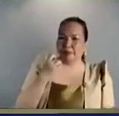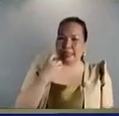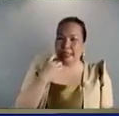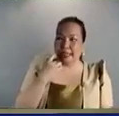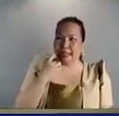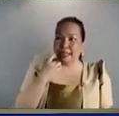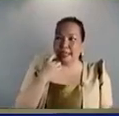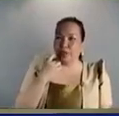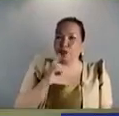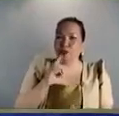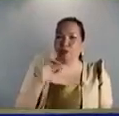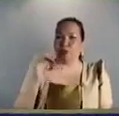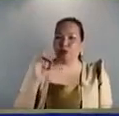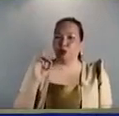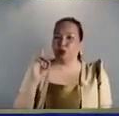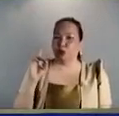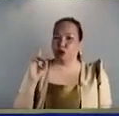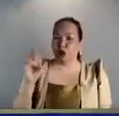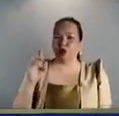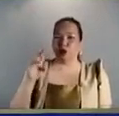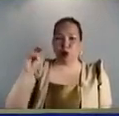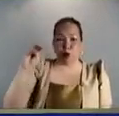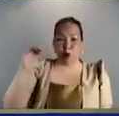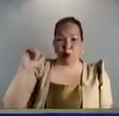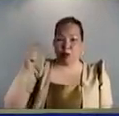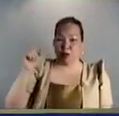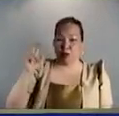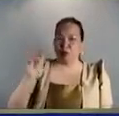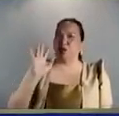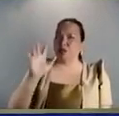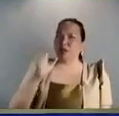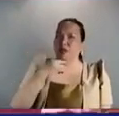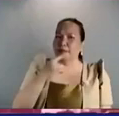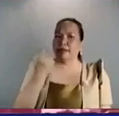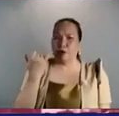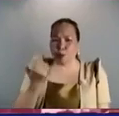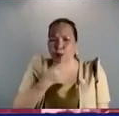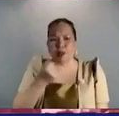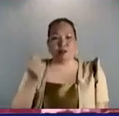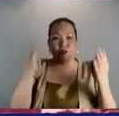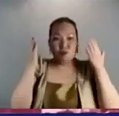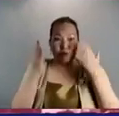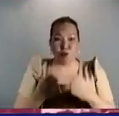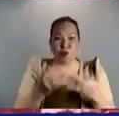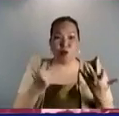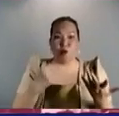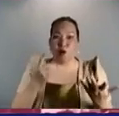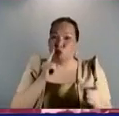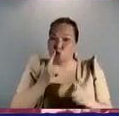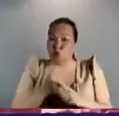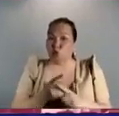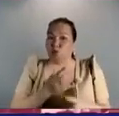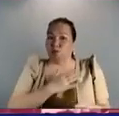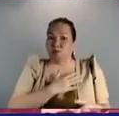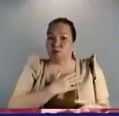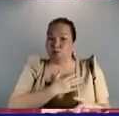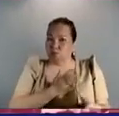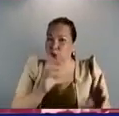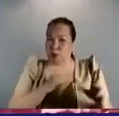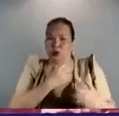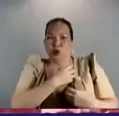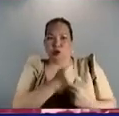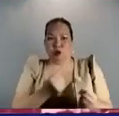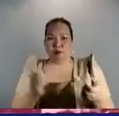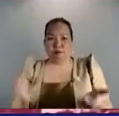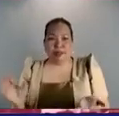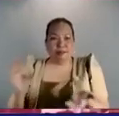Magno, no? At syempre, binabanggit niya na ang mahalagang asikasuhin ngayon ay yung investor confidence. Paano maibabalik yung tiwala